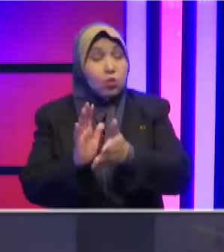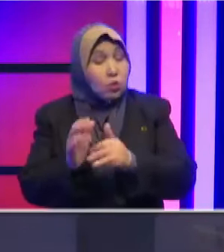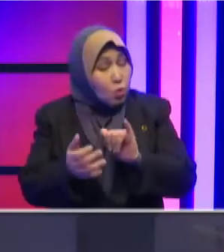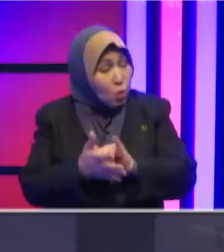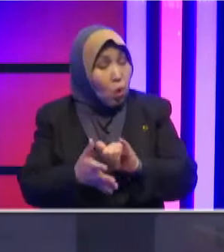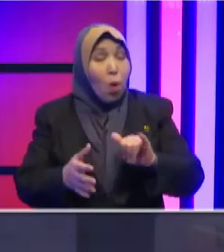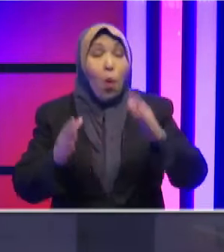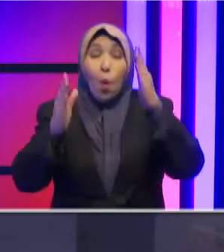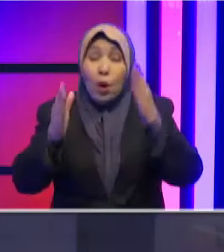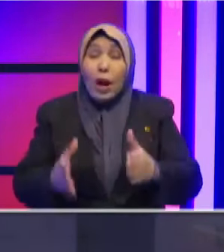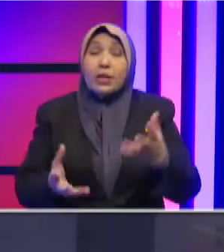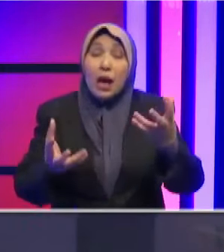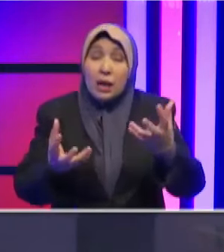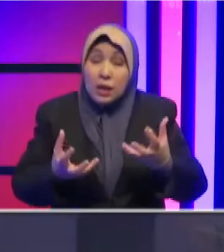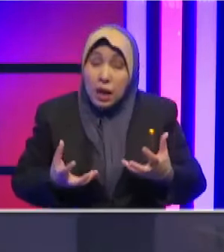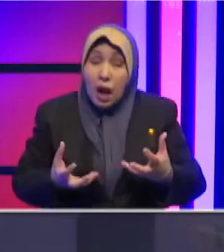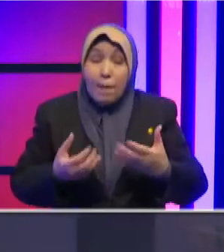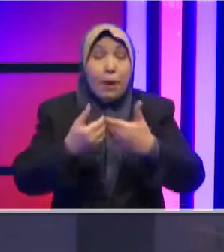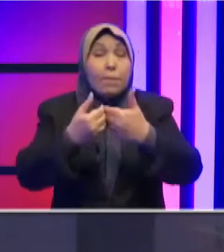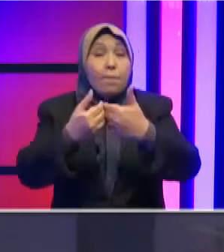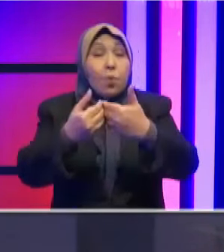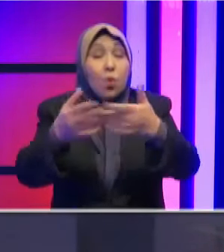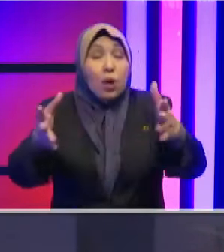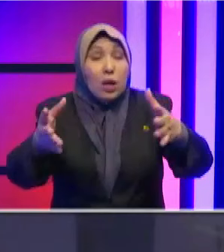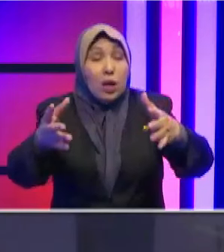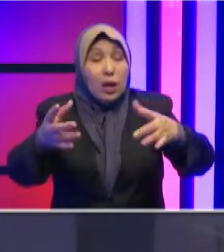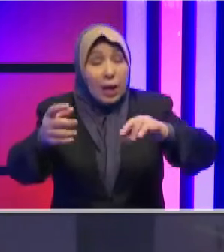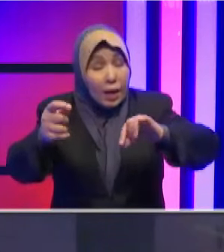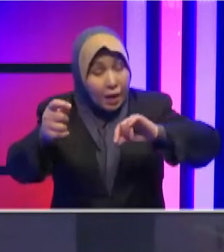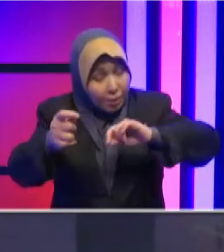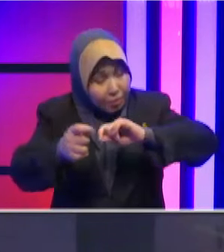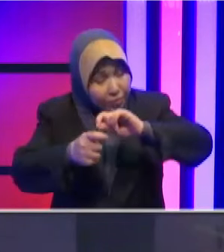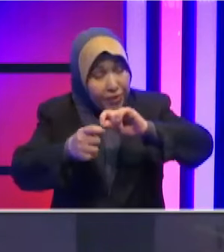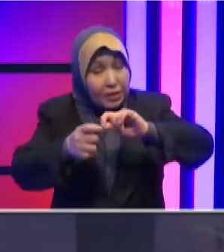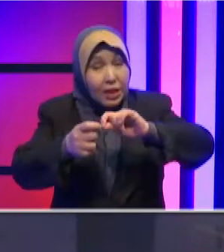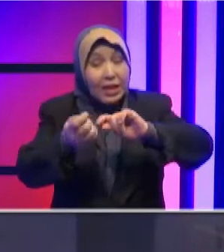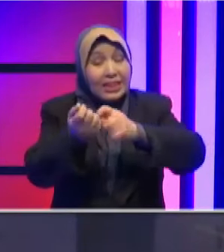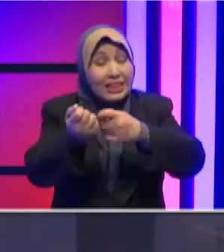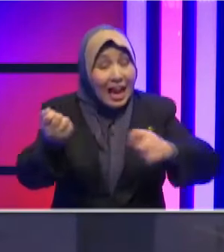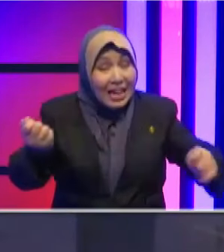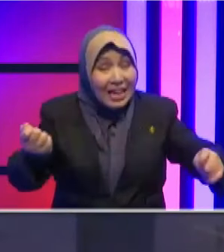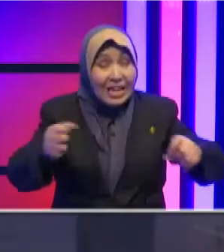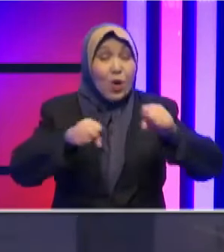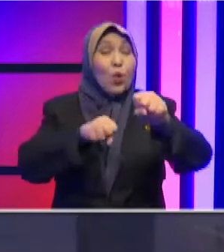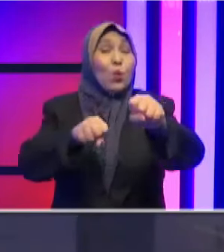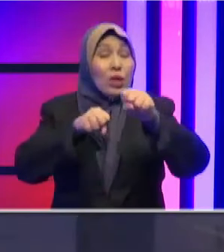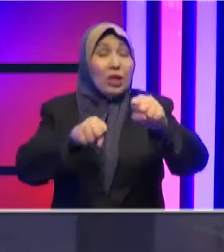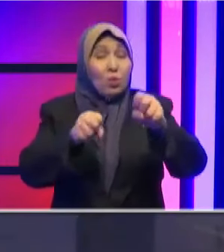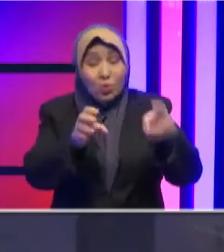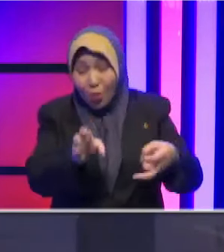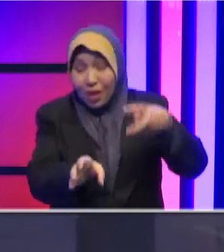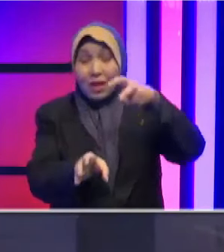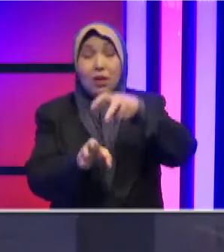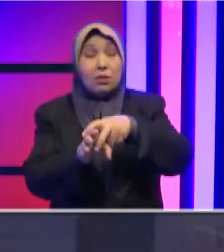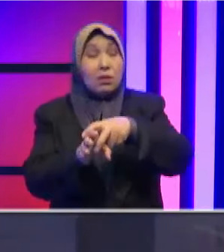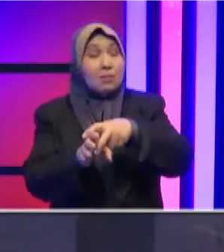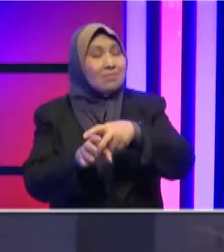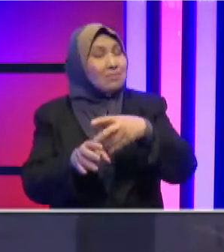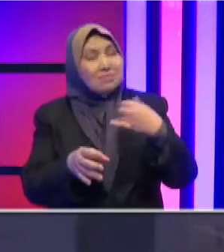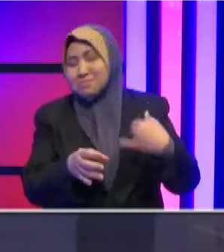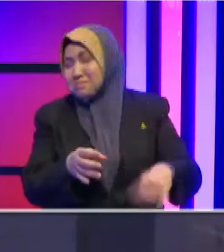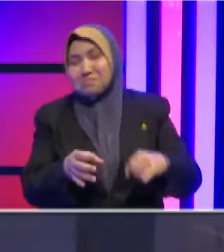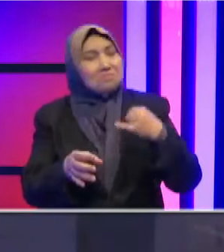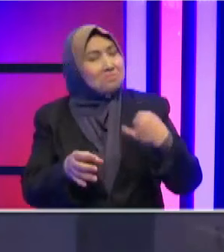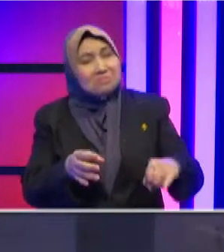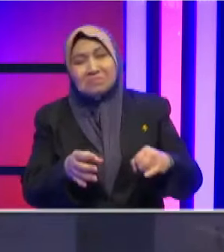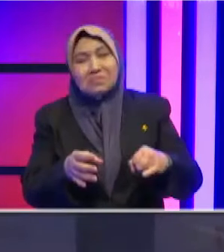seseorang yang ingin membuka taliku the name persiapkan kuda mereka untuk naik kuda dan tak sempat pun